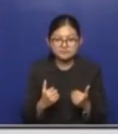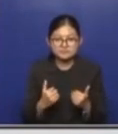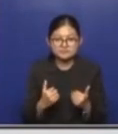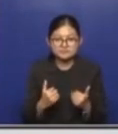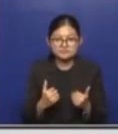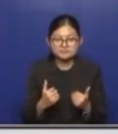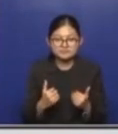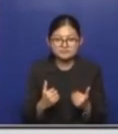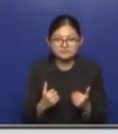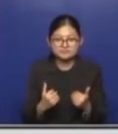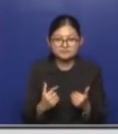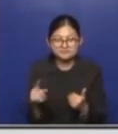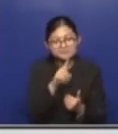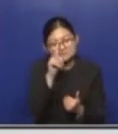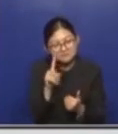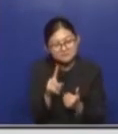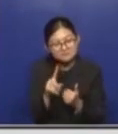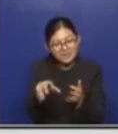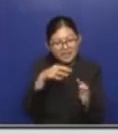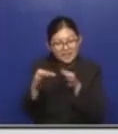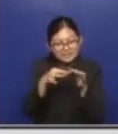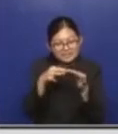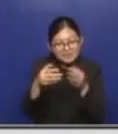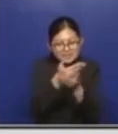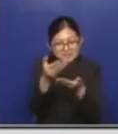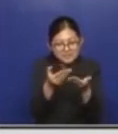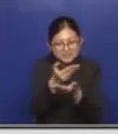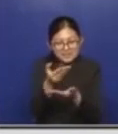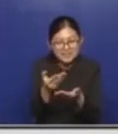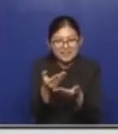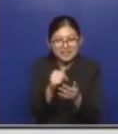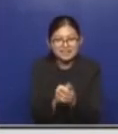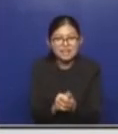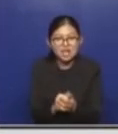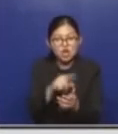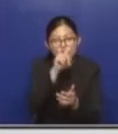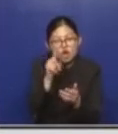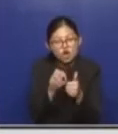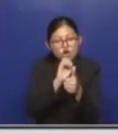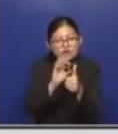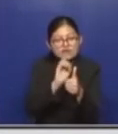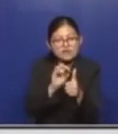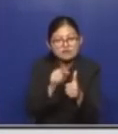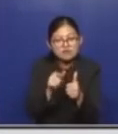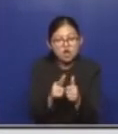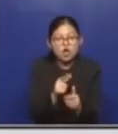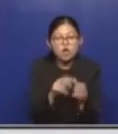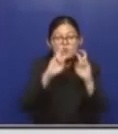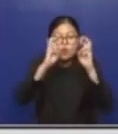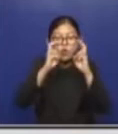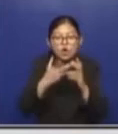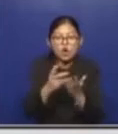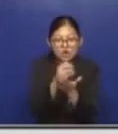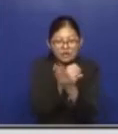าให้ข้อสังเกตอภิปรายอีกมิติหนึ่งนะครับของผู้เดียงสาเรื่องยาเสพติด